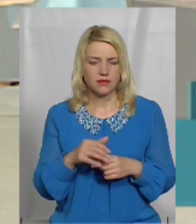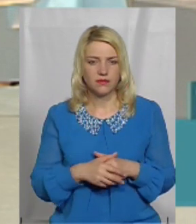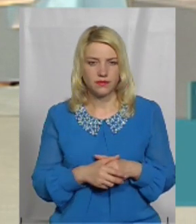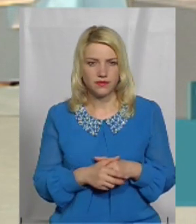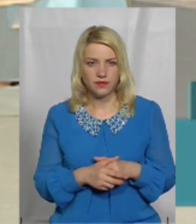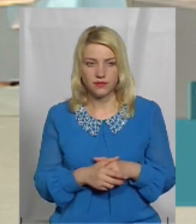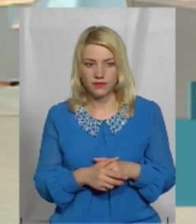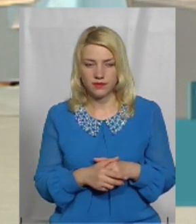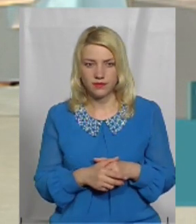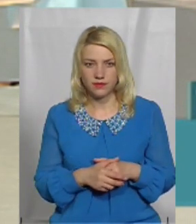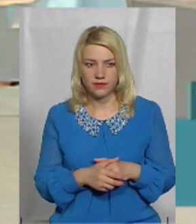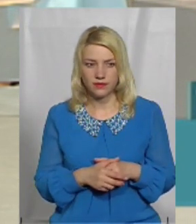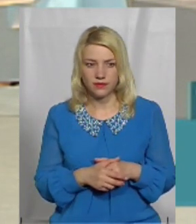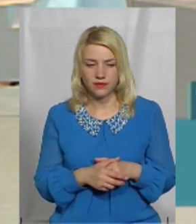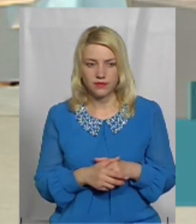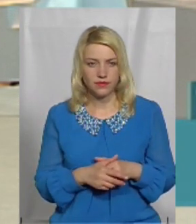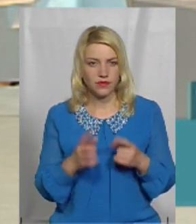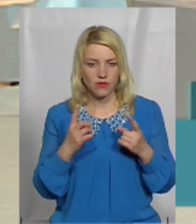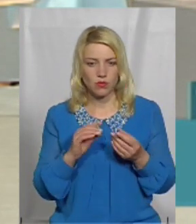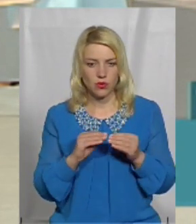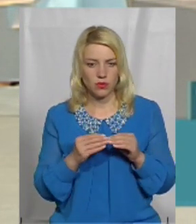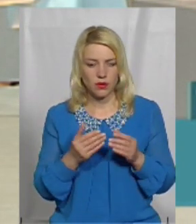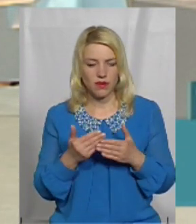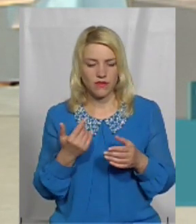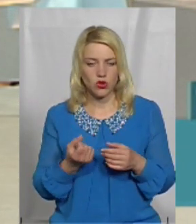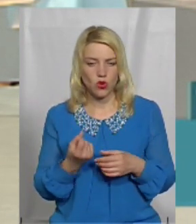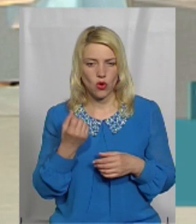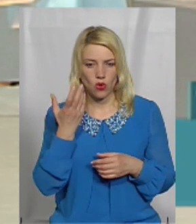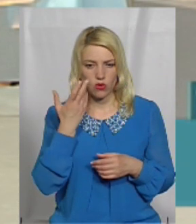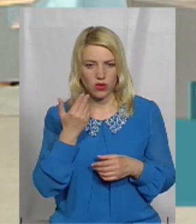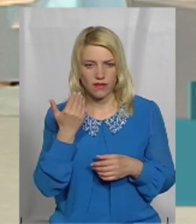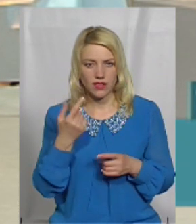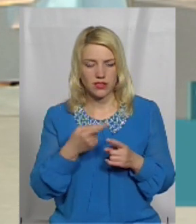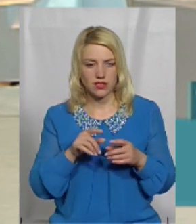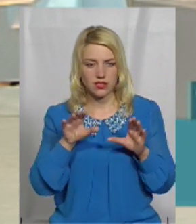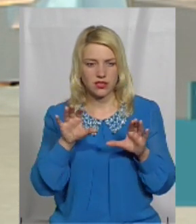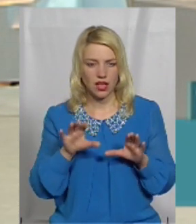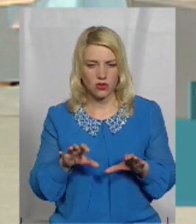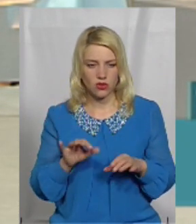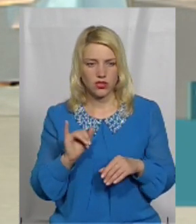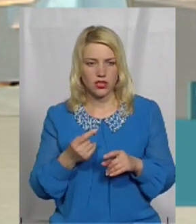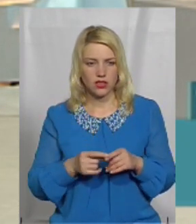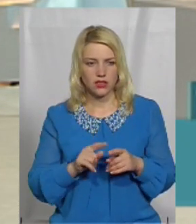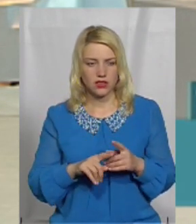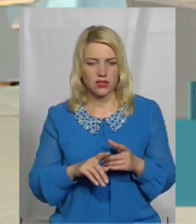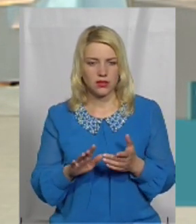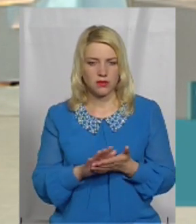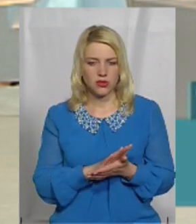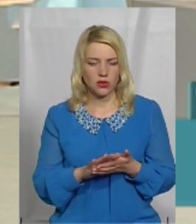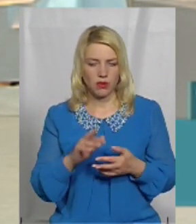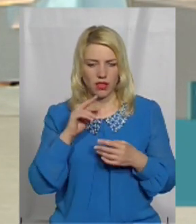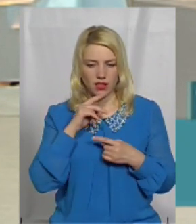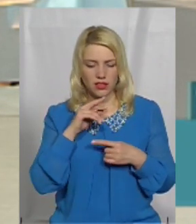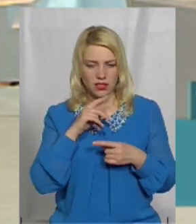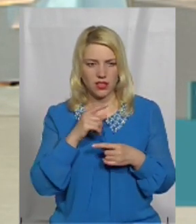ліки. Я вам кажу, ціла проблема. Це відходи ваші ті. Ви ж можете відпускатись у всі збайдерші? Вона